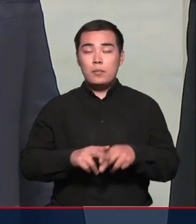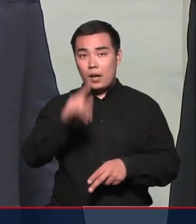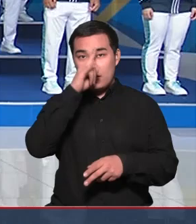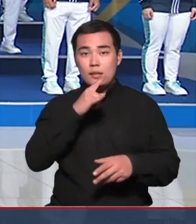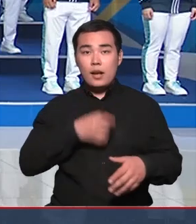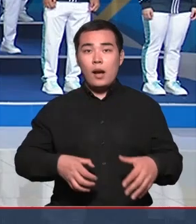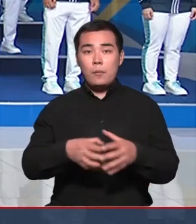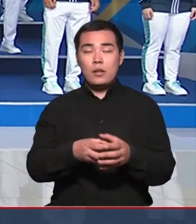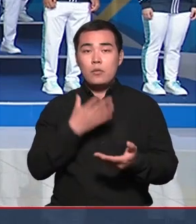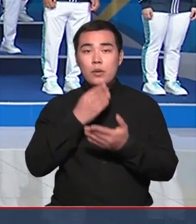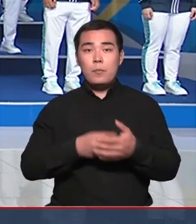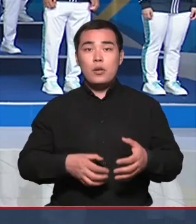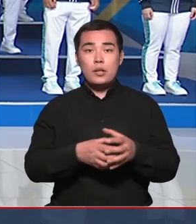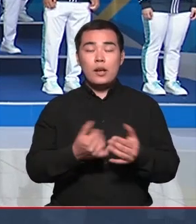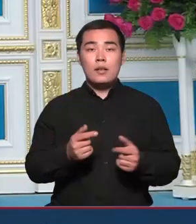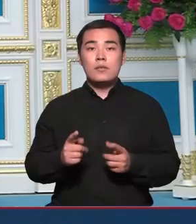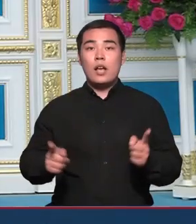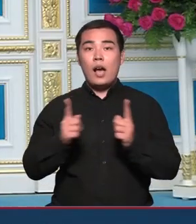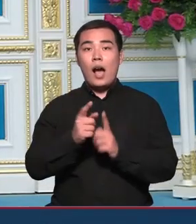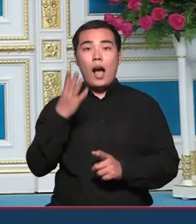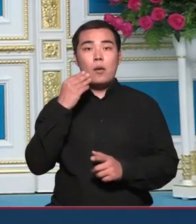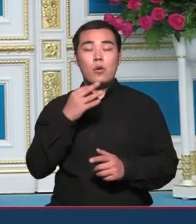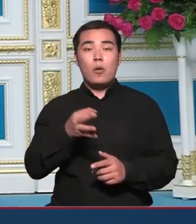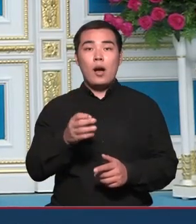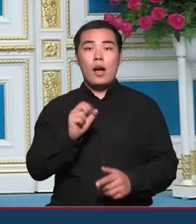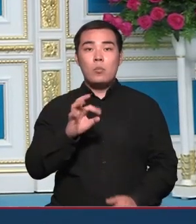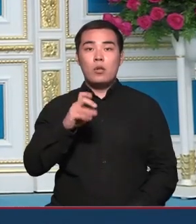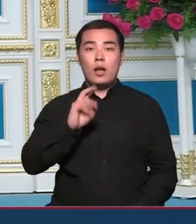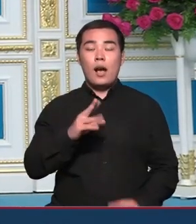құрама командасының негізгі бөлігі кездесуге Алматы облысындағы Ақбұлақ